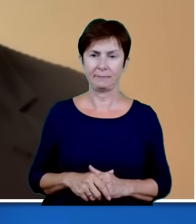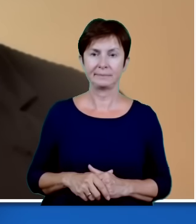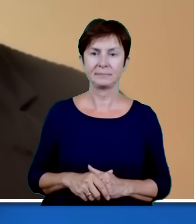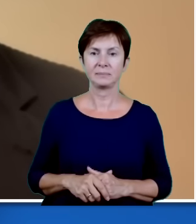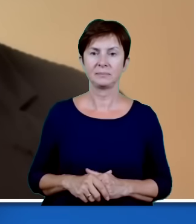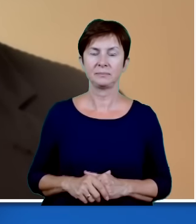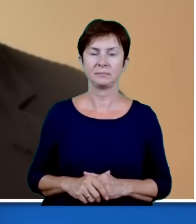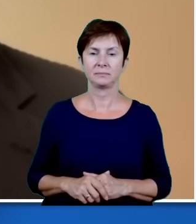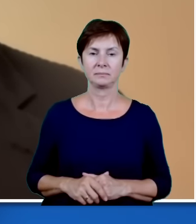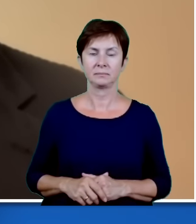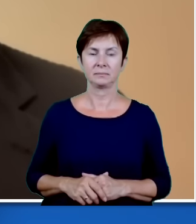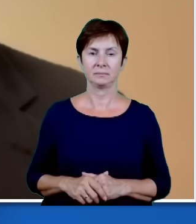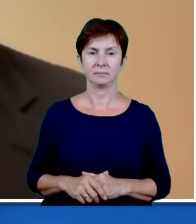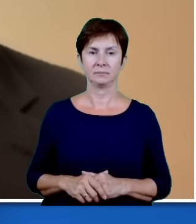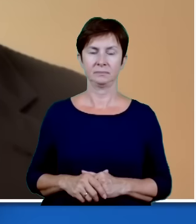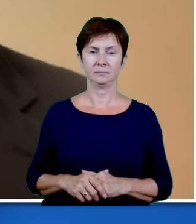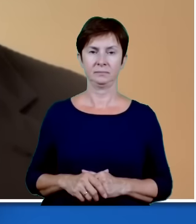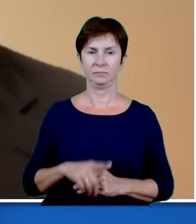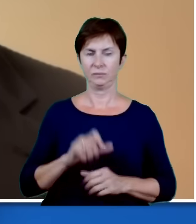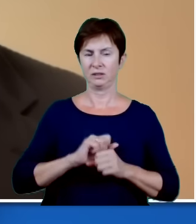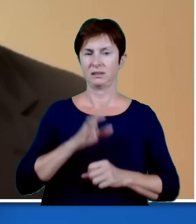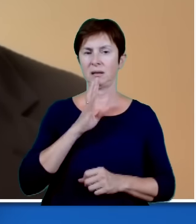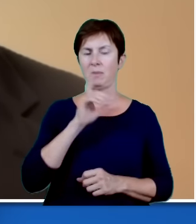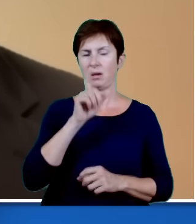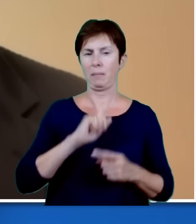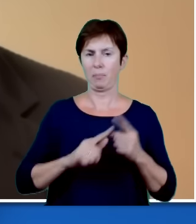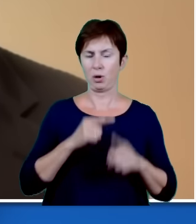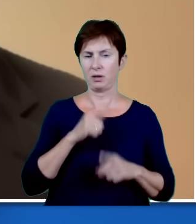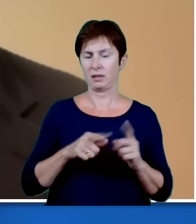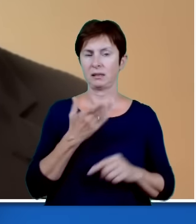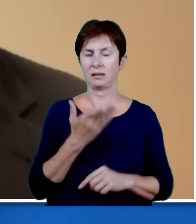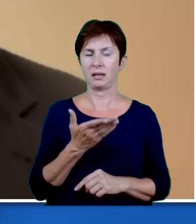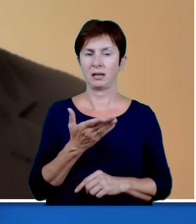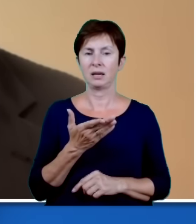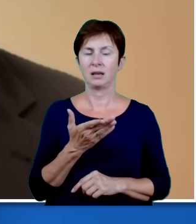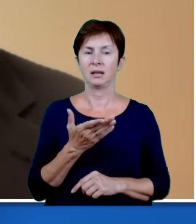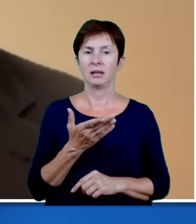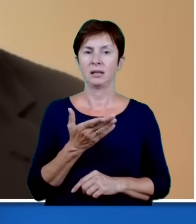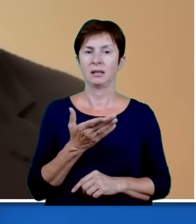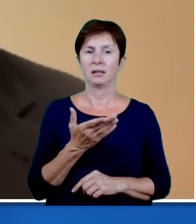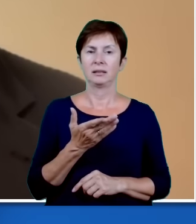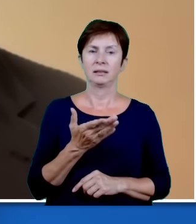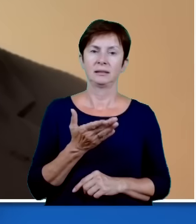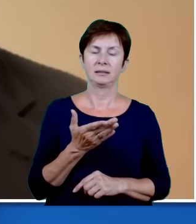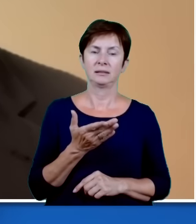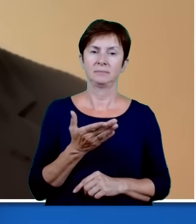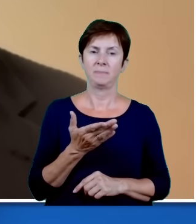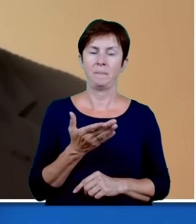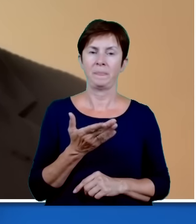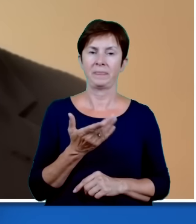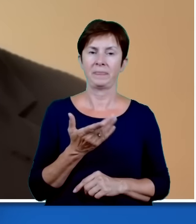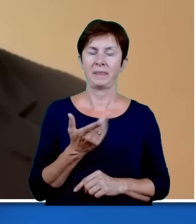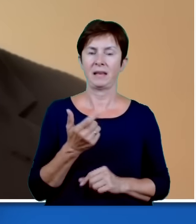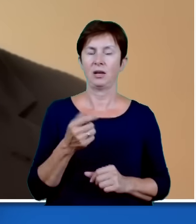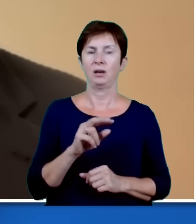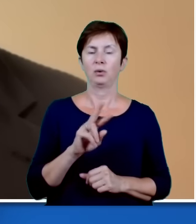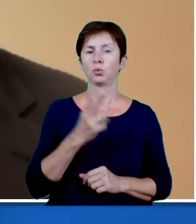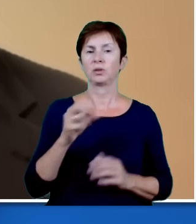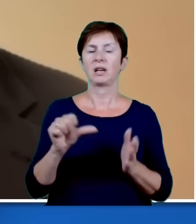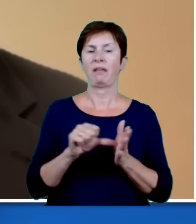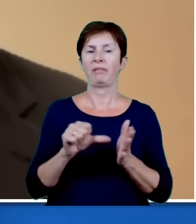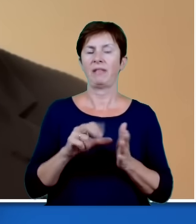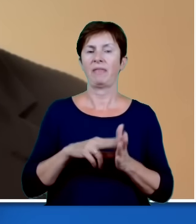jest amerykański polityk No dziś druga druga kandydat na drugą osobę w państwie